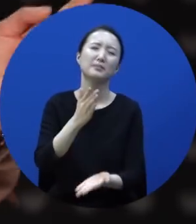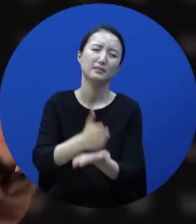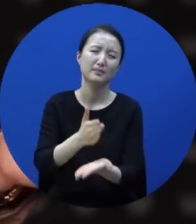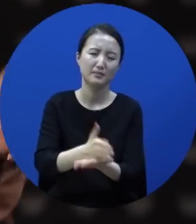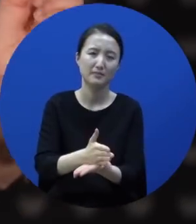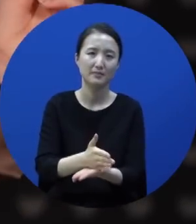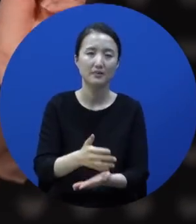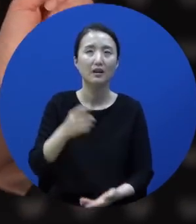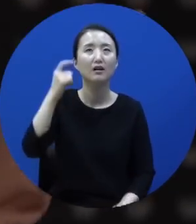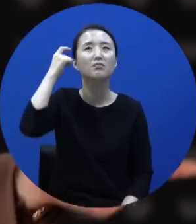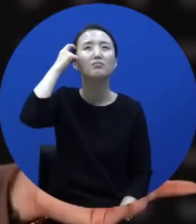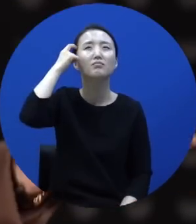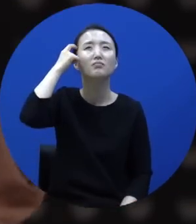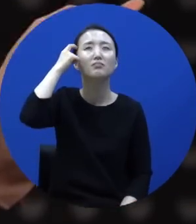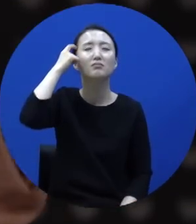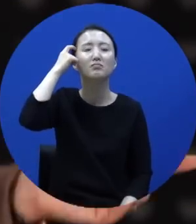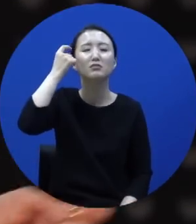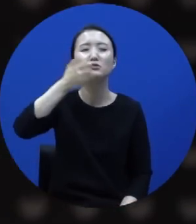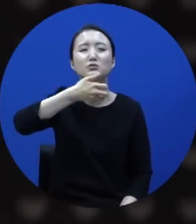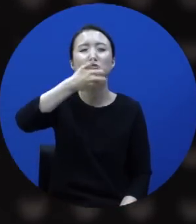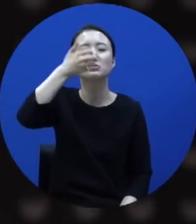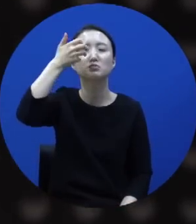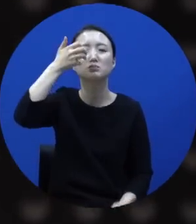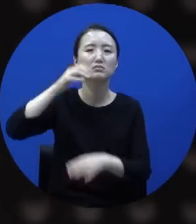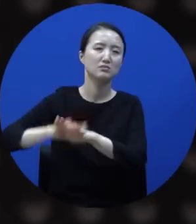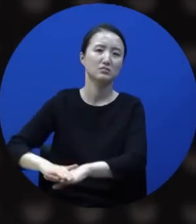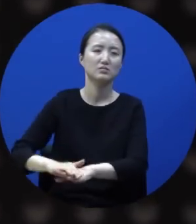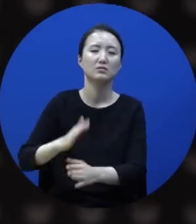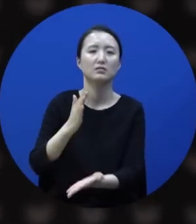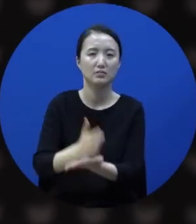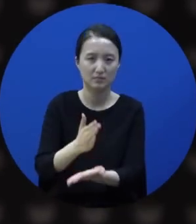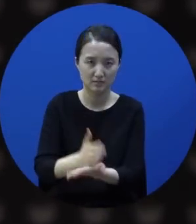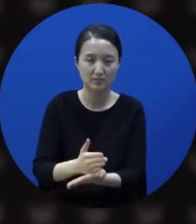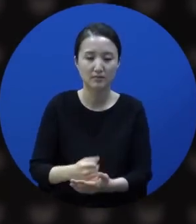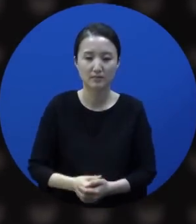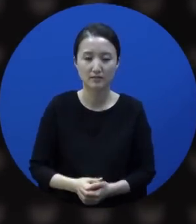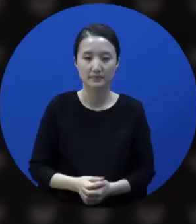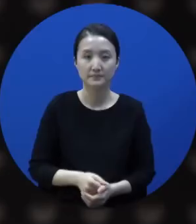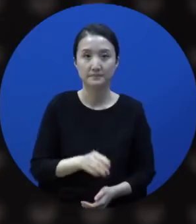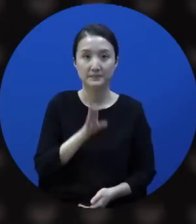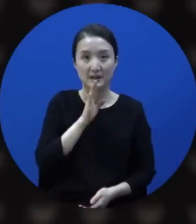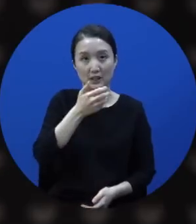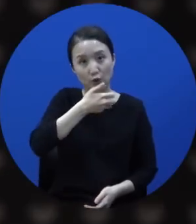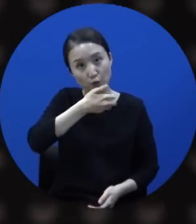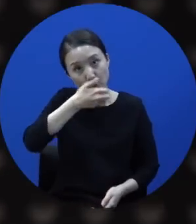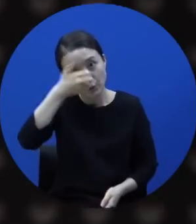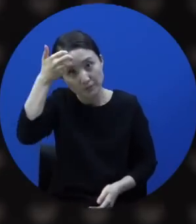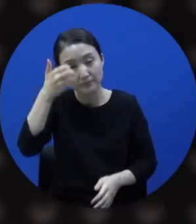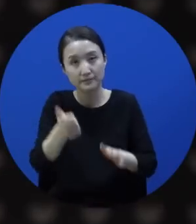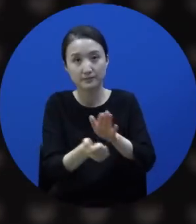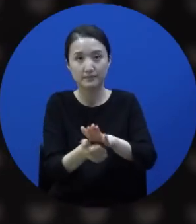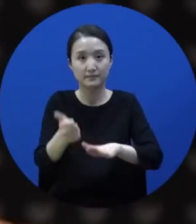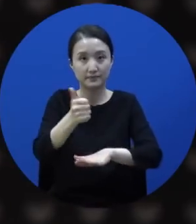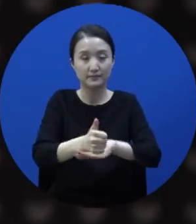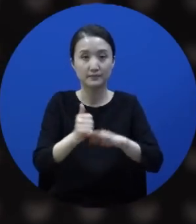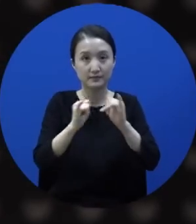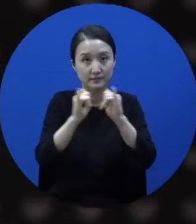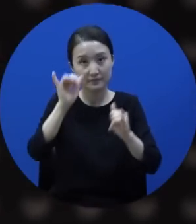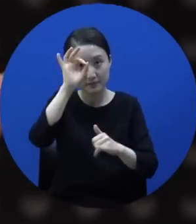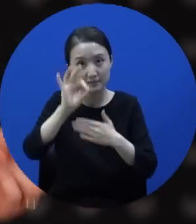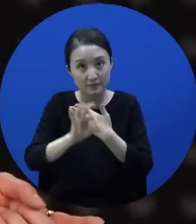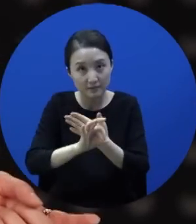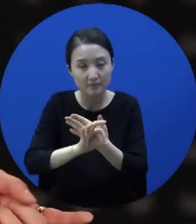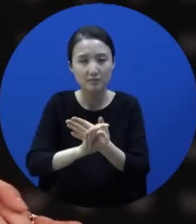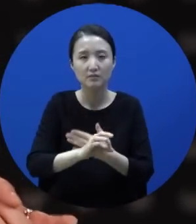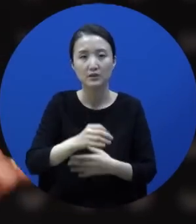거를 생각하고 그냥 뒀기 때문이에요. 근데 실제로 꿈을 이뤄가는 사람들은요, 생각만 하는 게